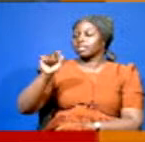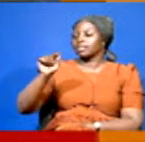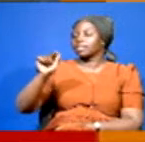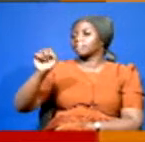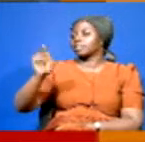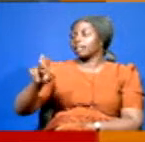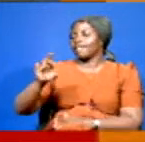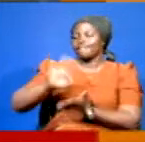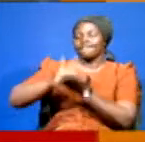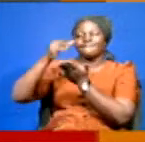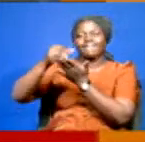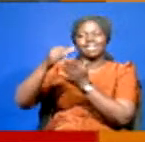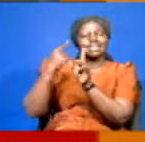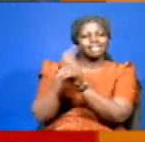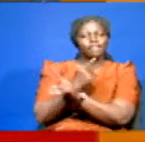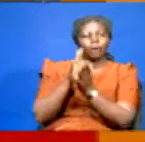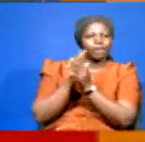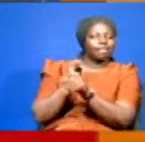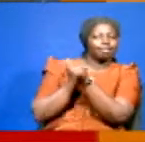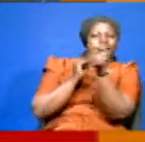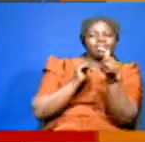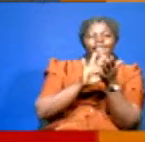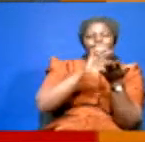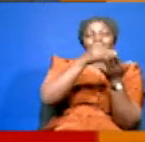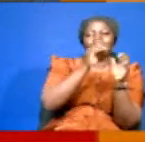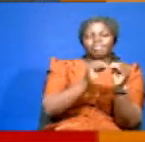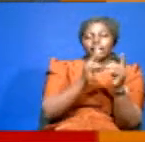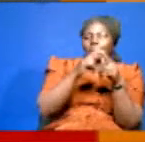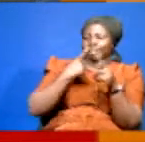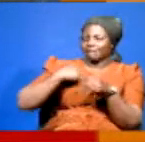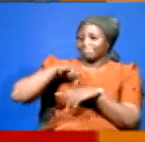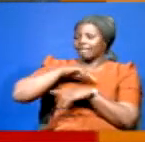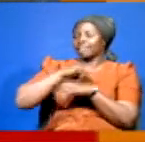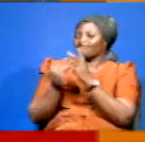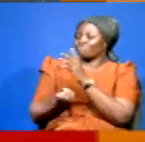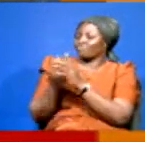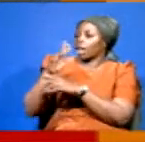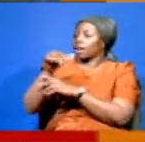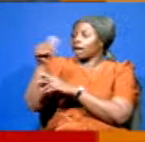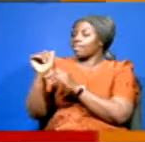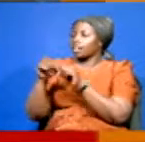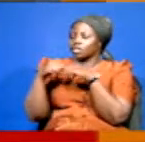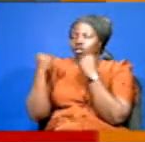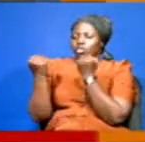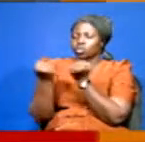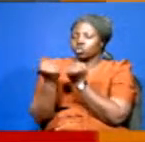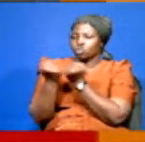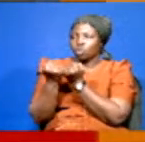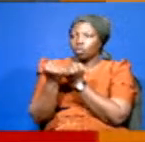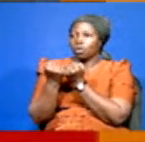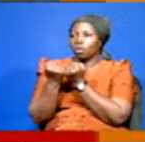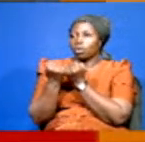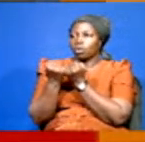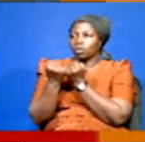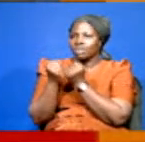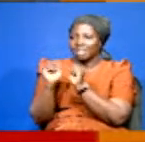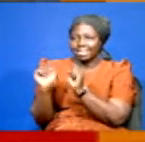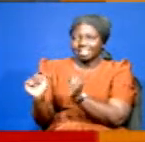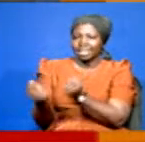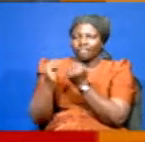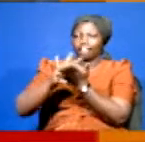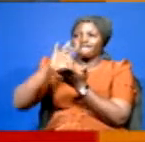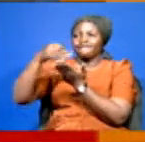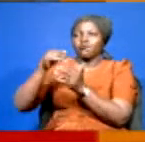funds ambazo zipo, but we were creating another social safety net ambayo ingemudu, ingefanya watu kujimudu, kwa sababu serikali